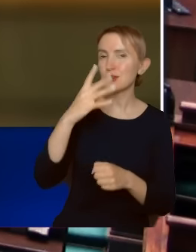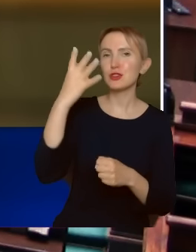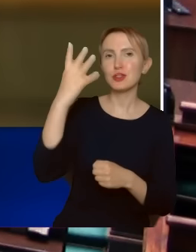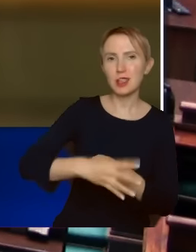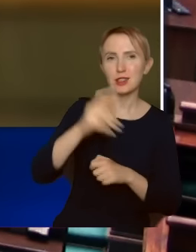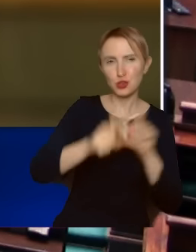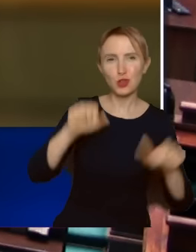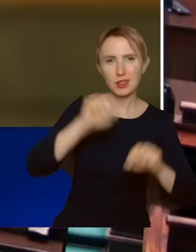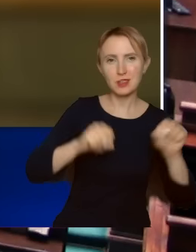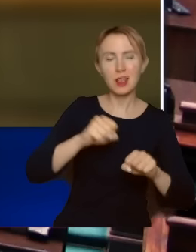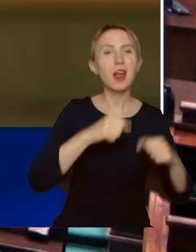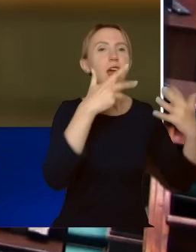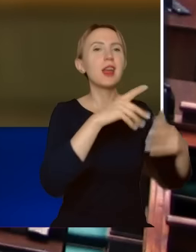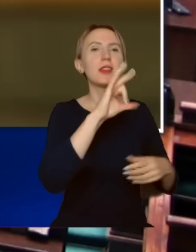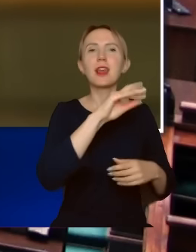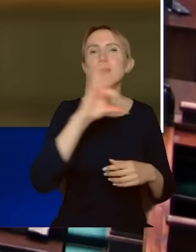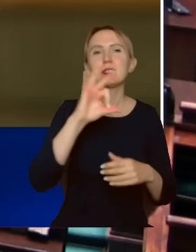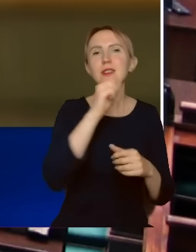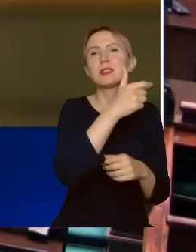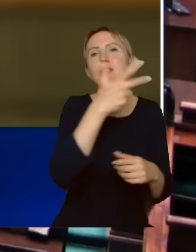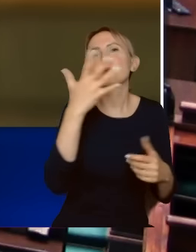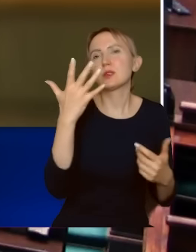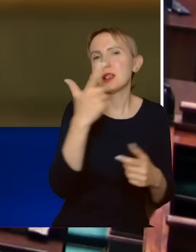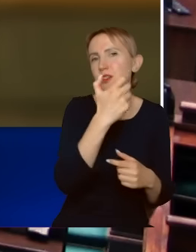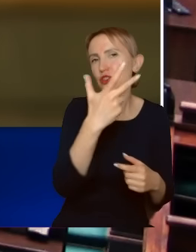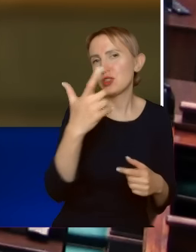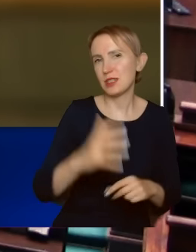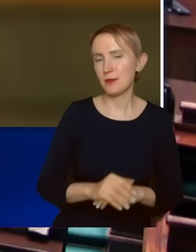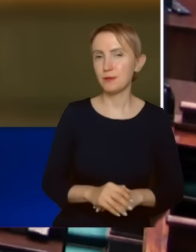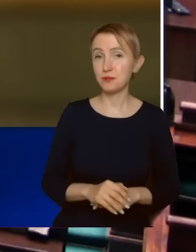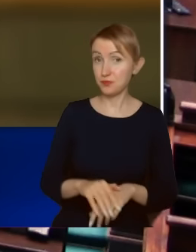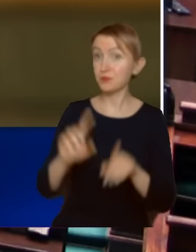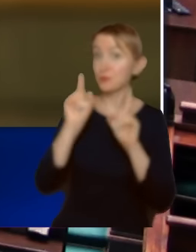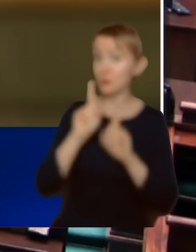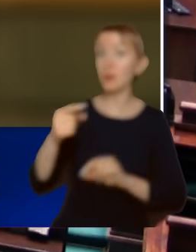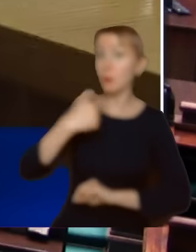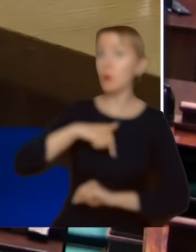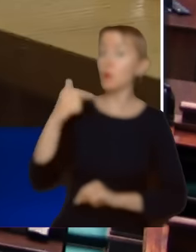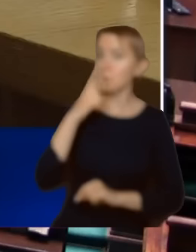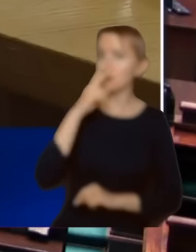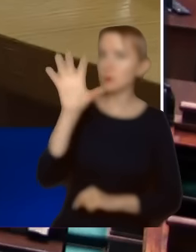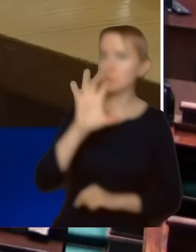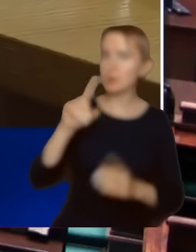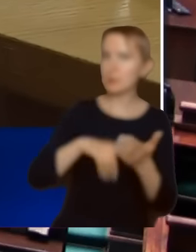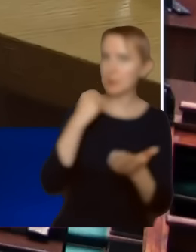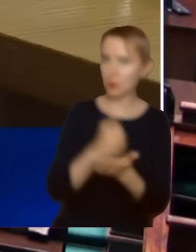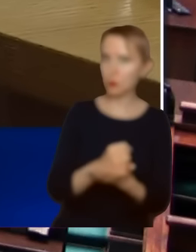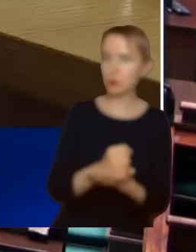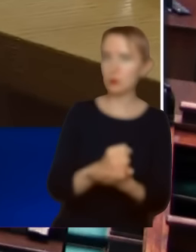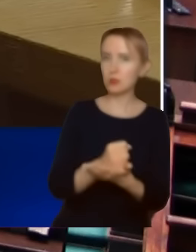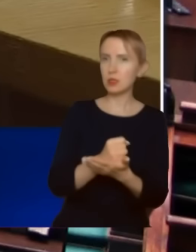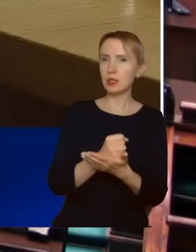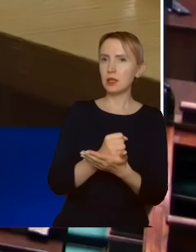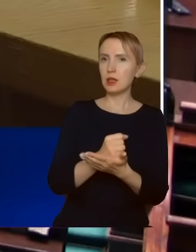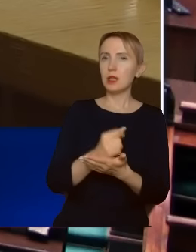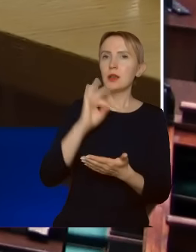sędziów a do stowarzyszenia kilkuset No to tym bardziej właśnie powinniśmy się przyglądać status państwa